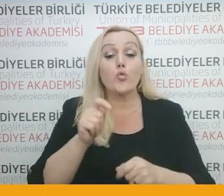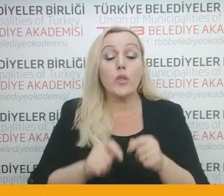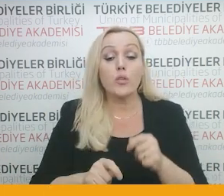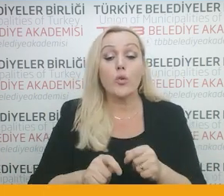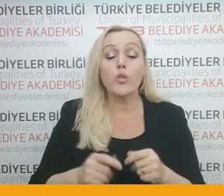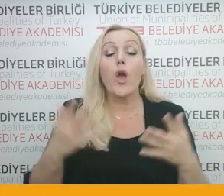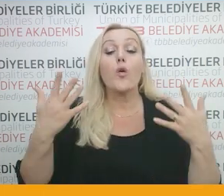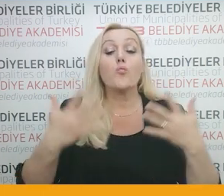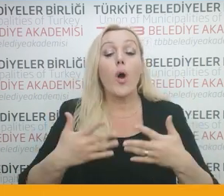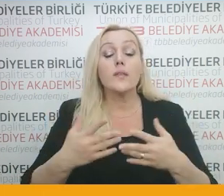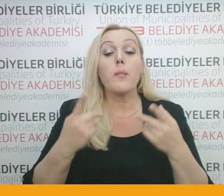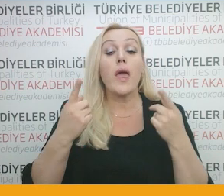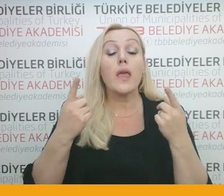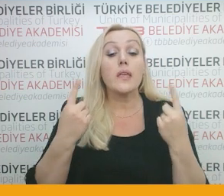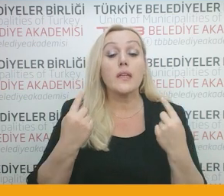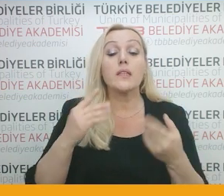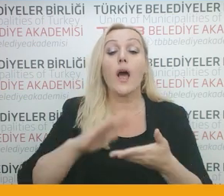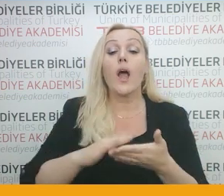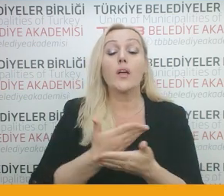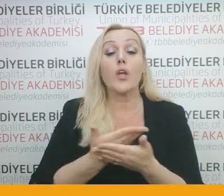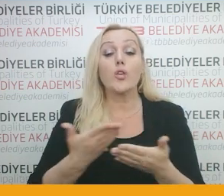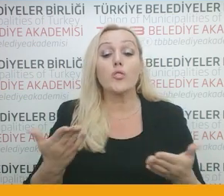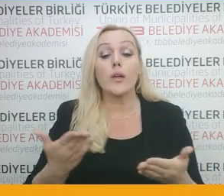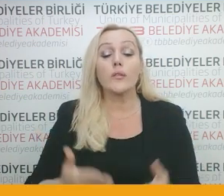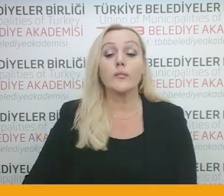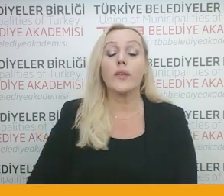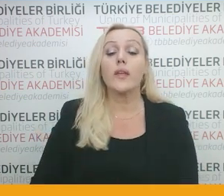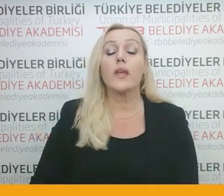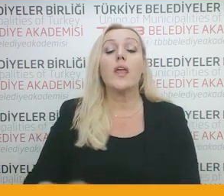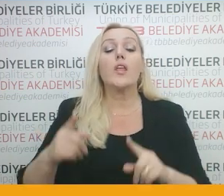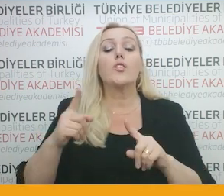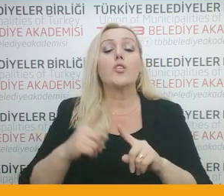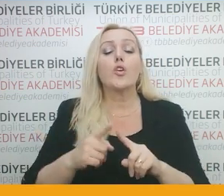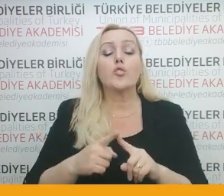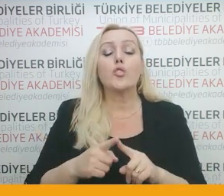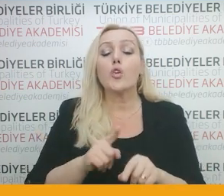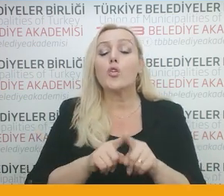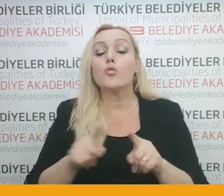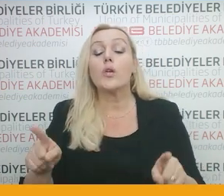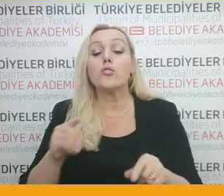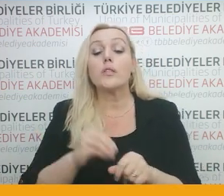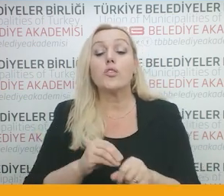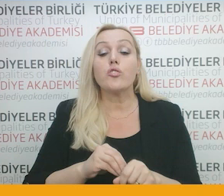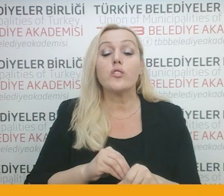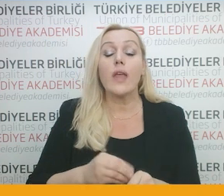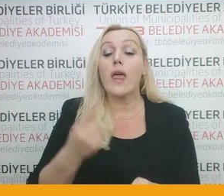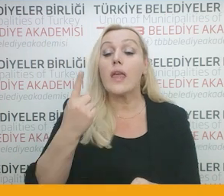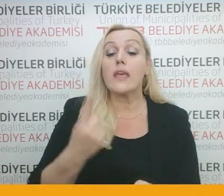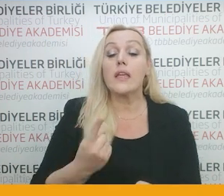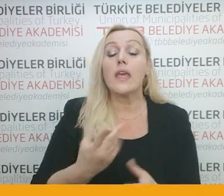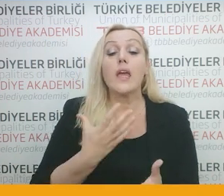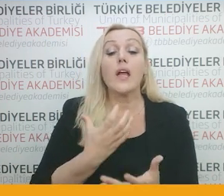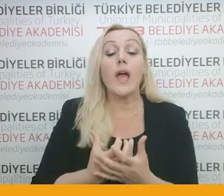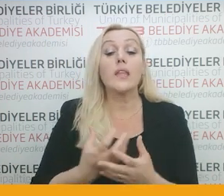görevlisi muhasebe yetkisi var arkadaşlar. Bunlara bakalım. Taşınır sürecinde rol alanlardan ilk gelen